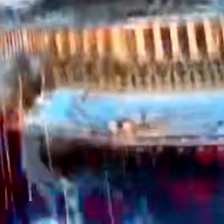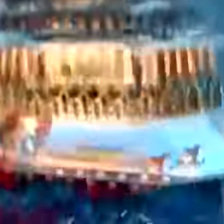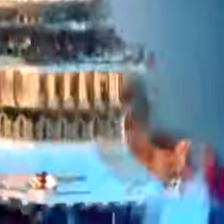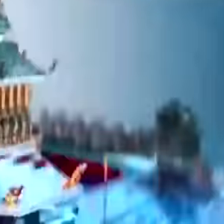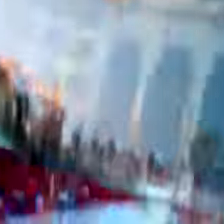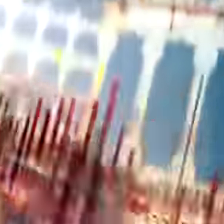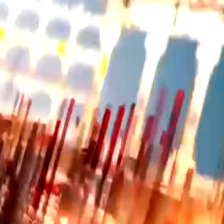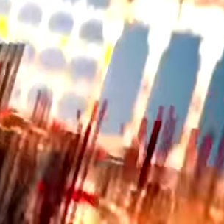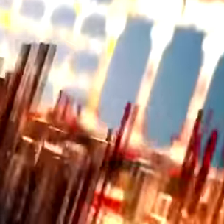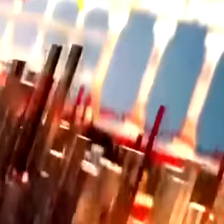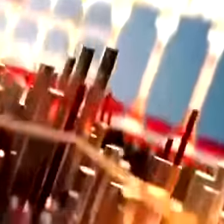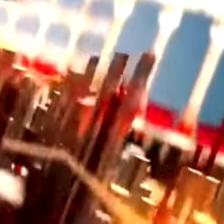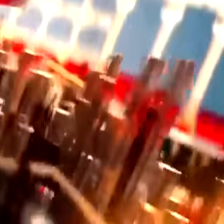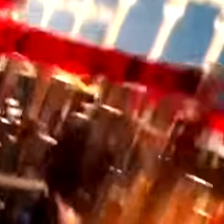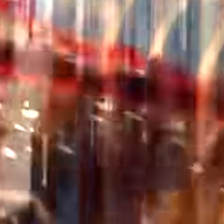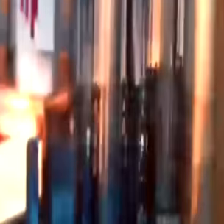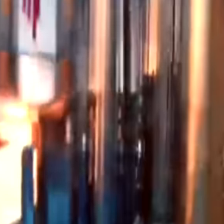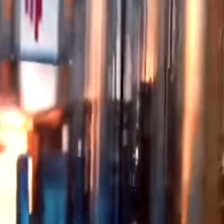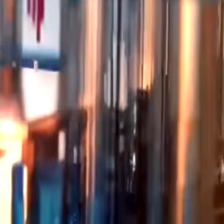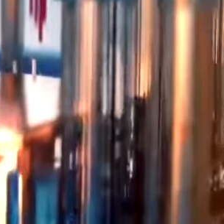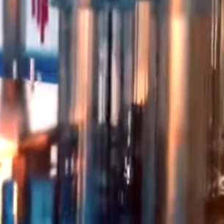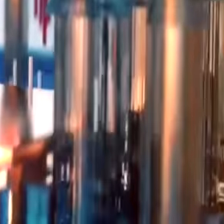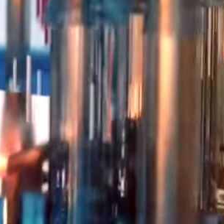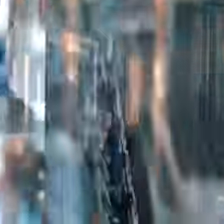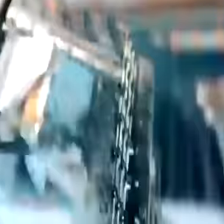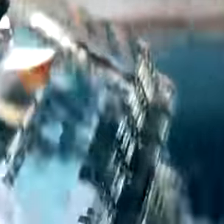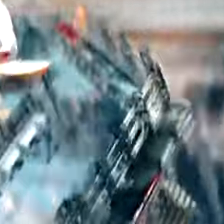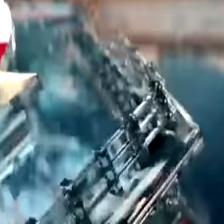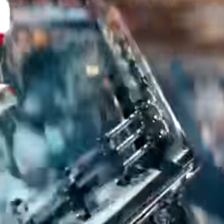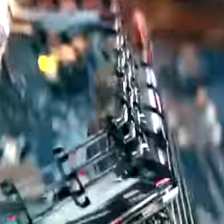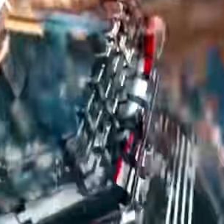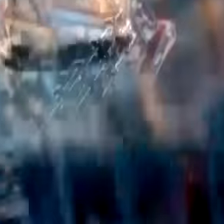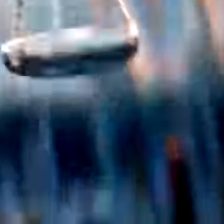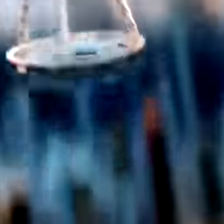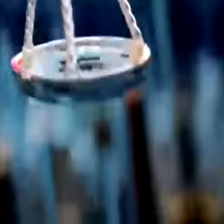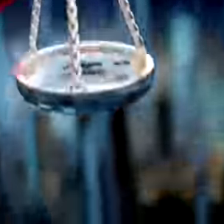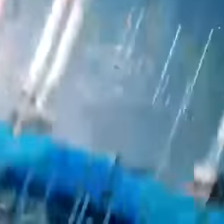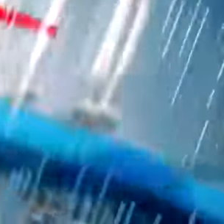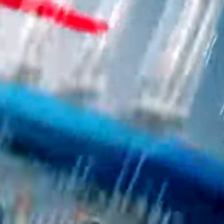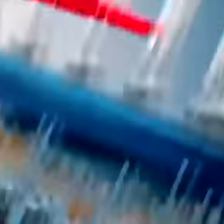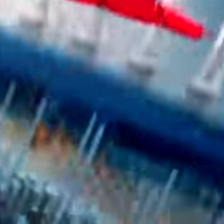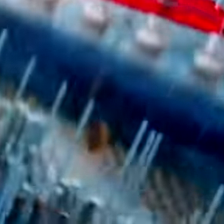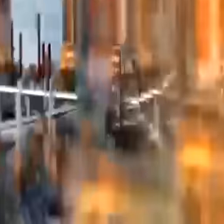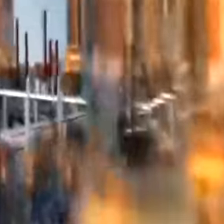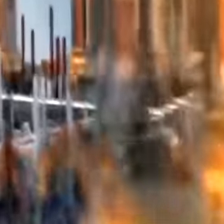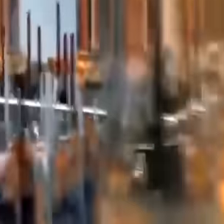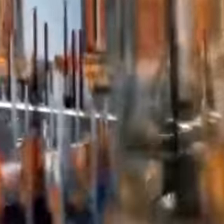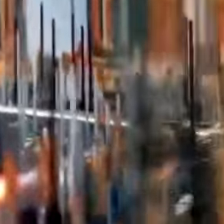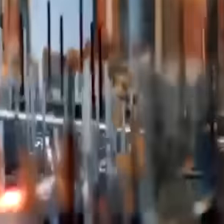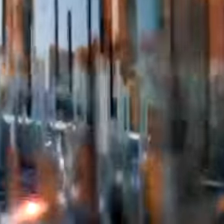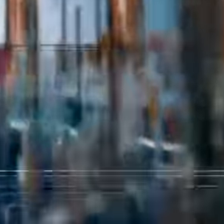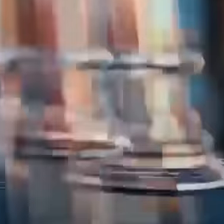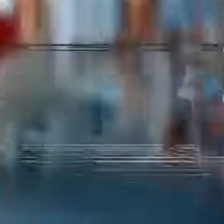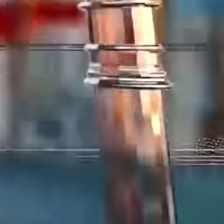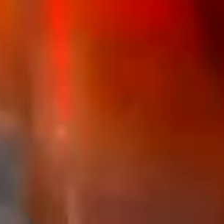अब शुरू होने जा रहा है देश का सबसे बड़ा मुकदमा, आपकी अदालत, रजत शर्मा